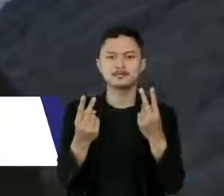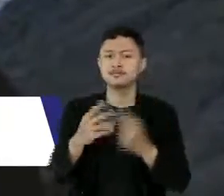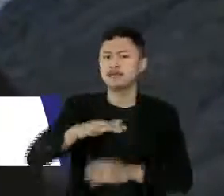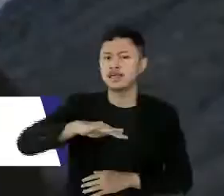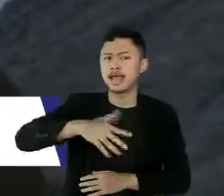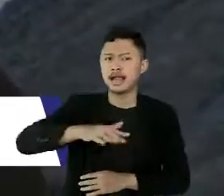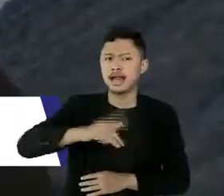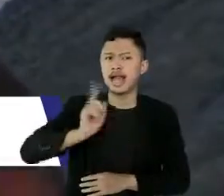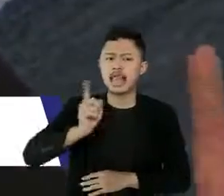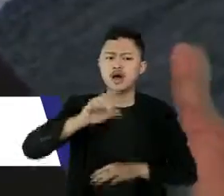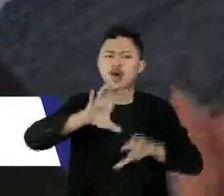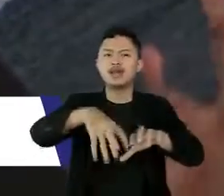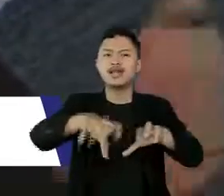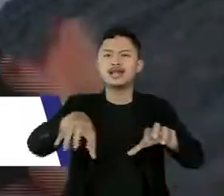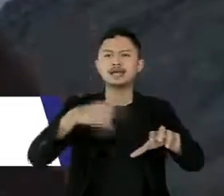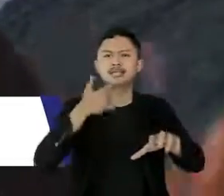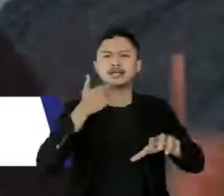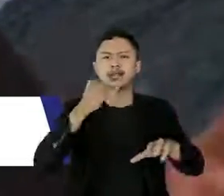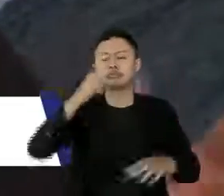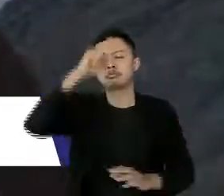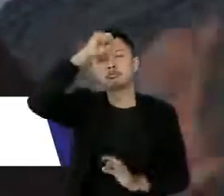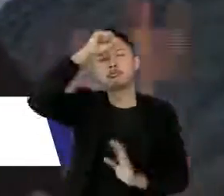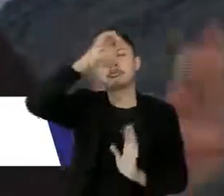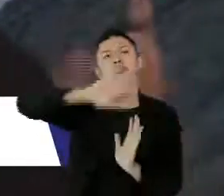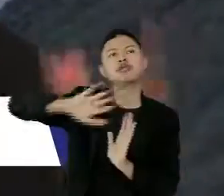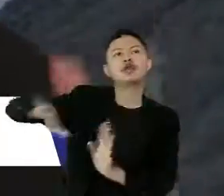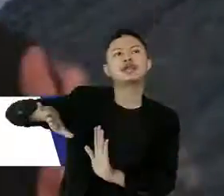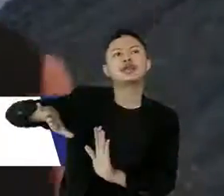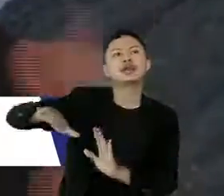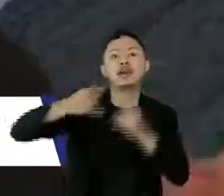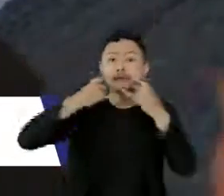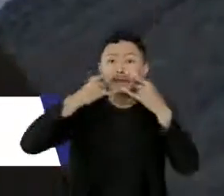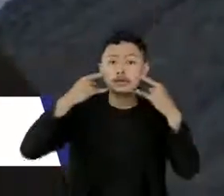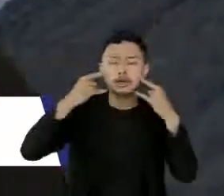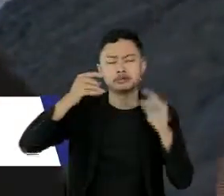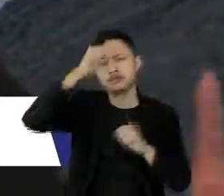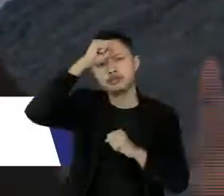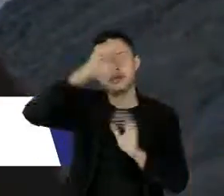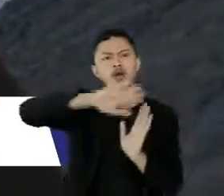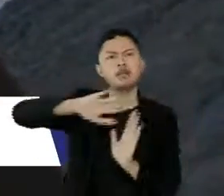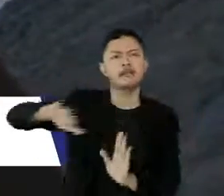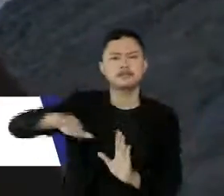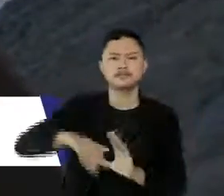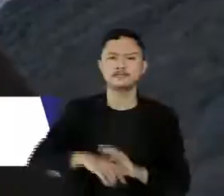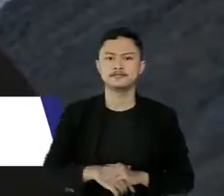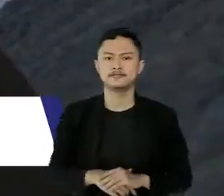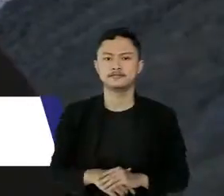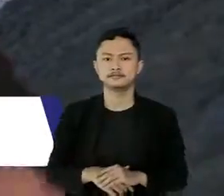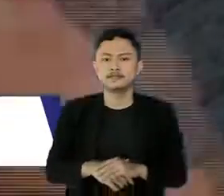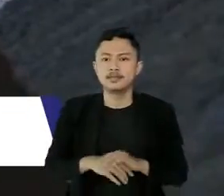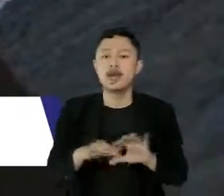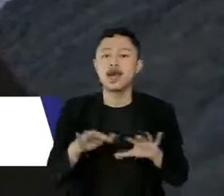lihat itu kadang-kadang masih acuh, itu kayak tidak acuh, jadi mereka tuh nggak aware gitu loh. Dengan yang namanya,